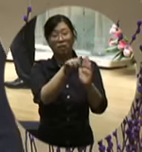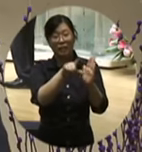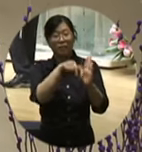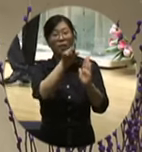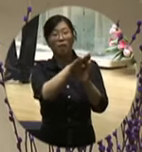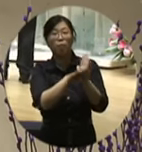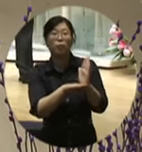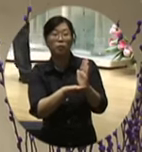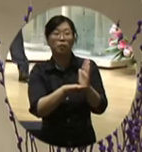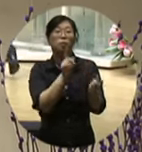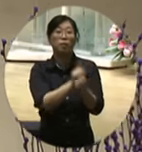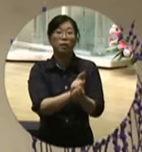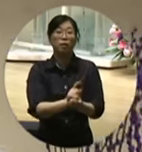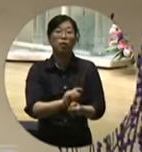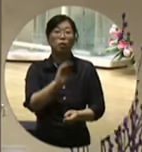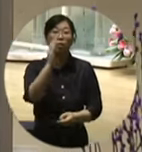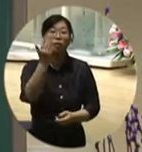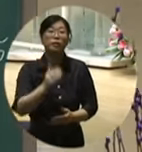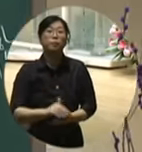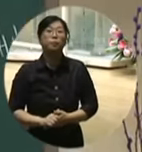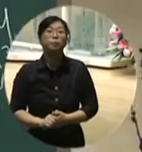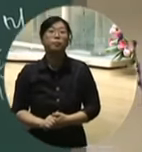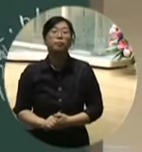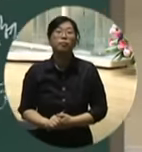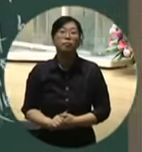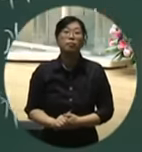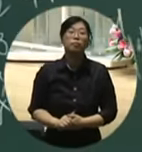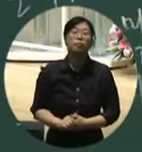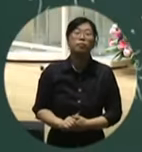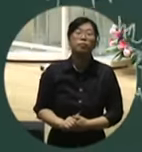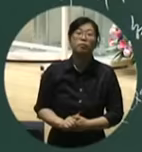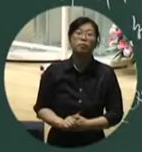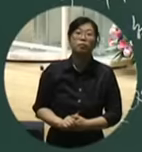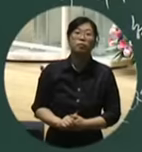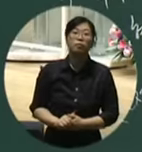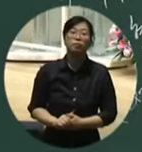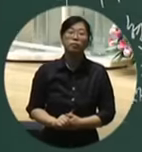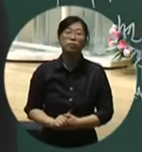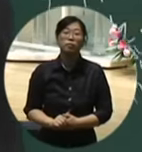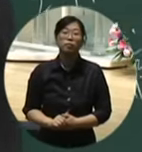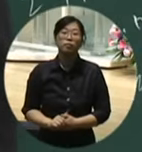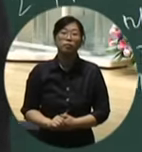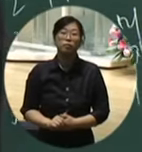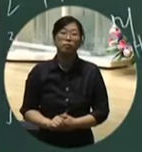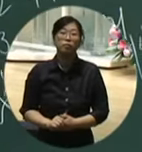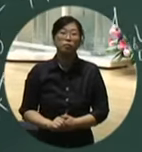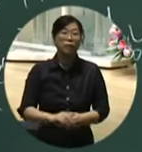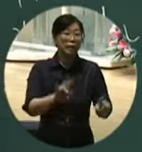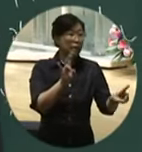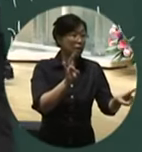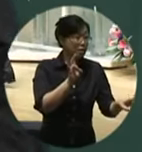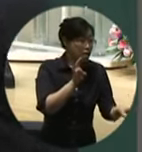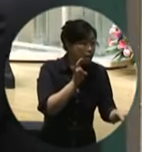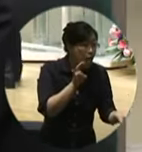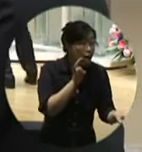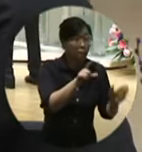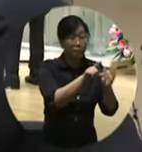첫 번째 기회입니다. So Rahab, after hearing this rumor, this was her first opportunity. 라합의 이